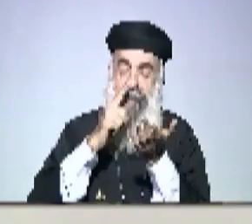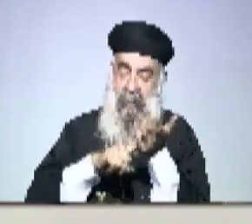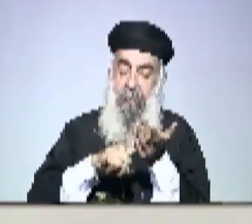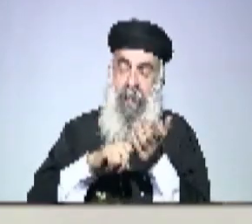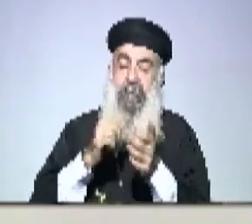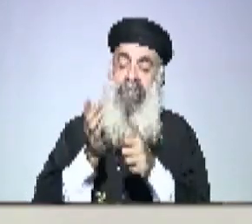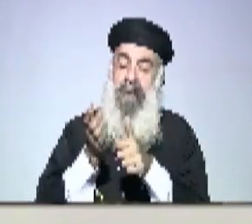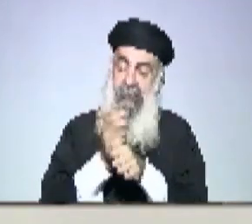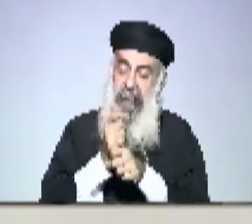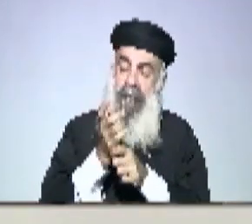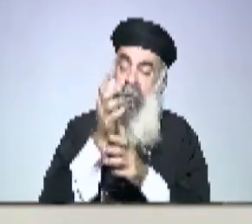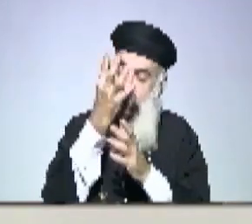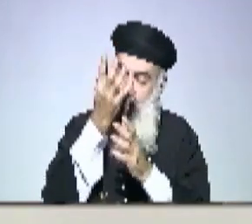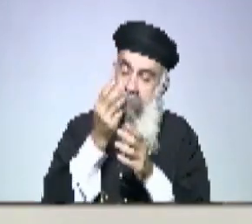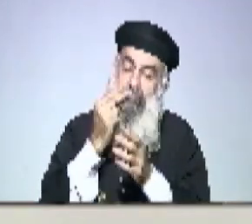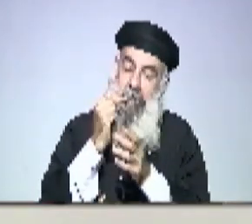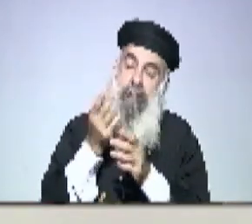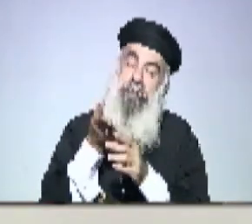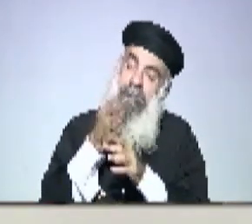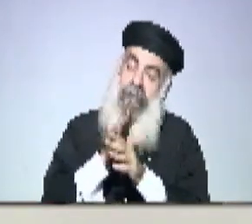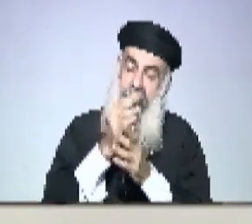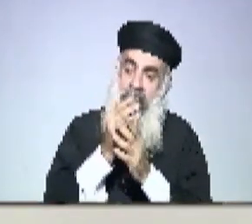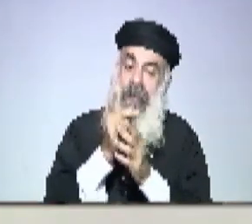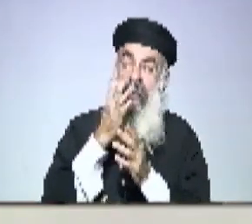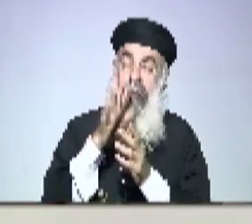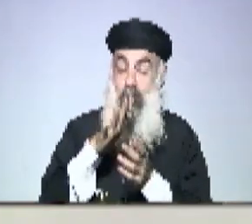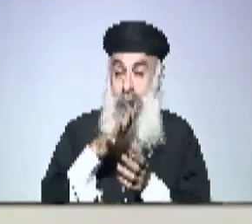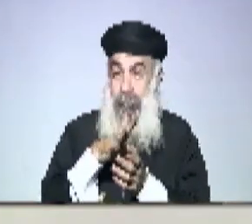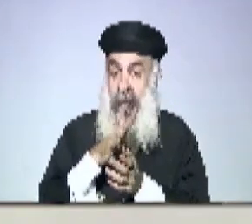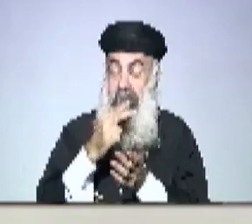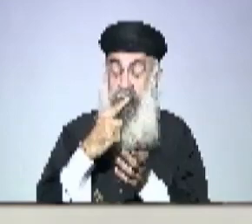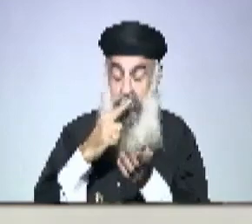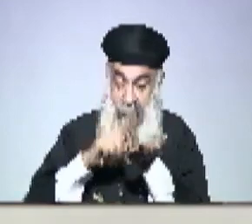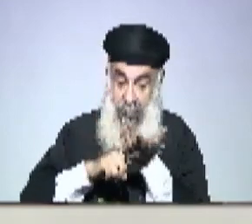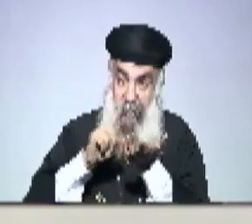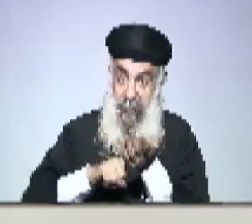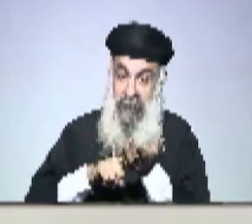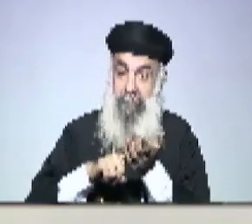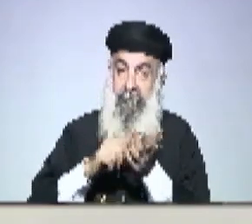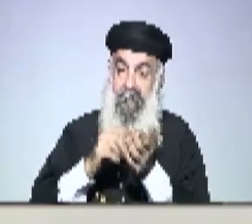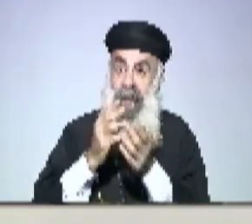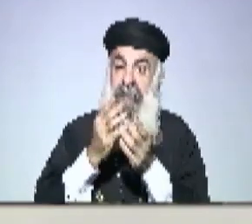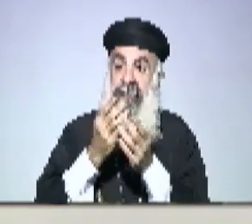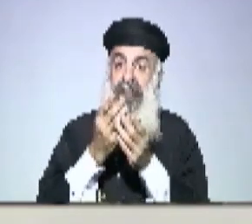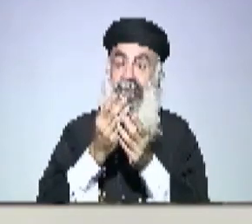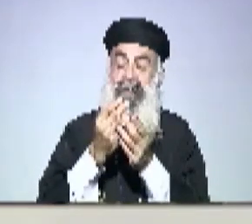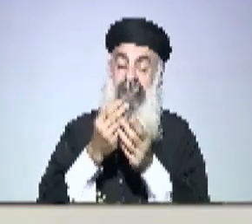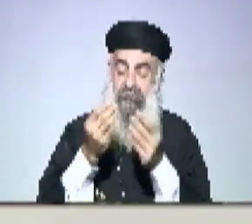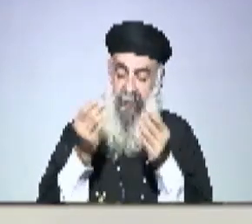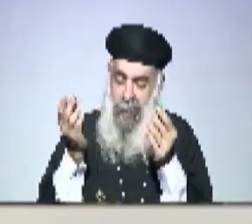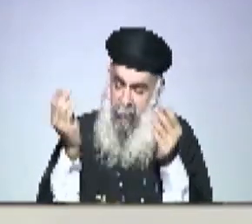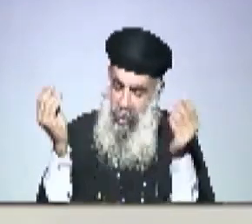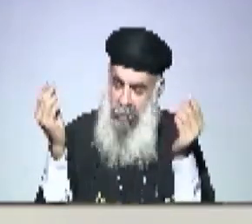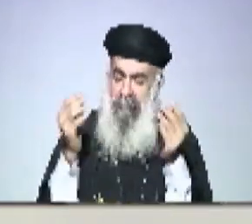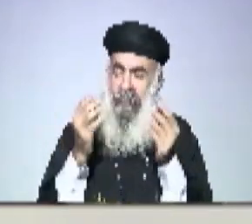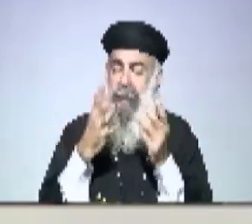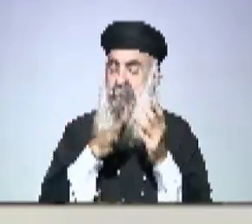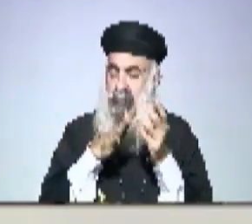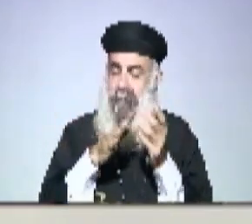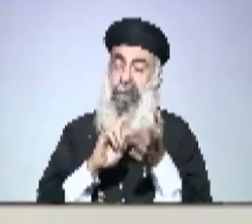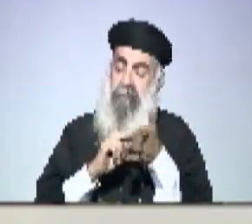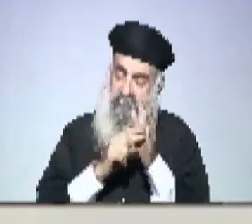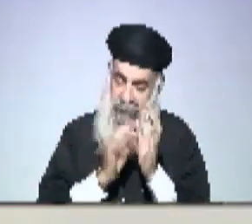والارمله والاب الكاهن وانا متاكد يعني مئات الكهنه بيقوموا بالدور ده بكفاءه